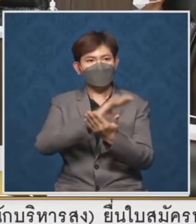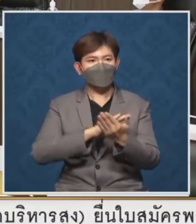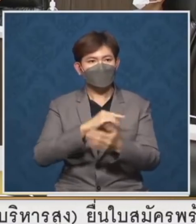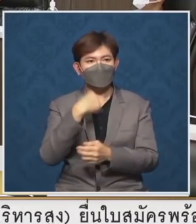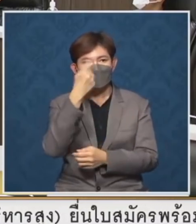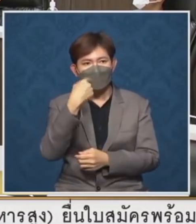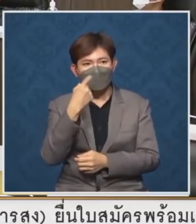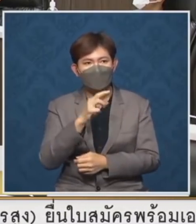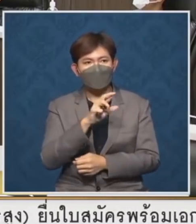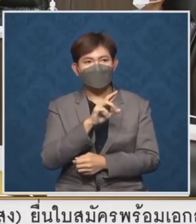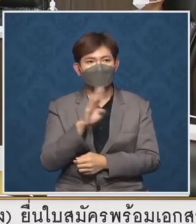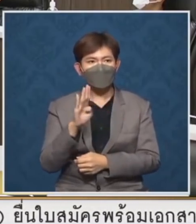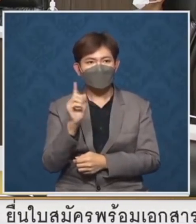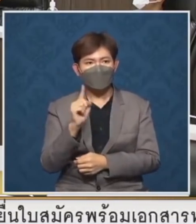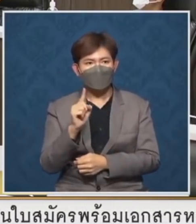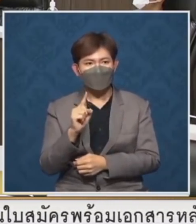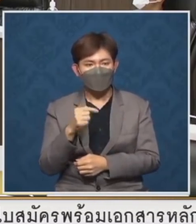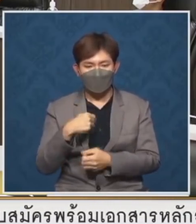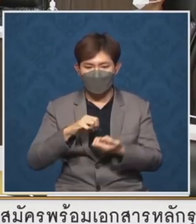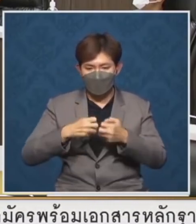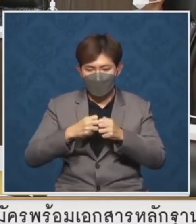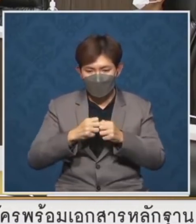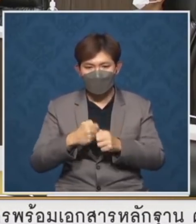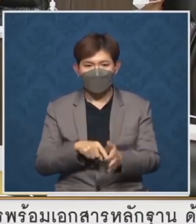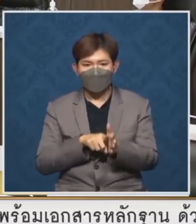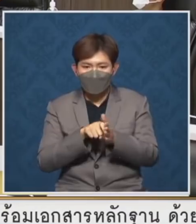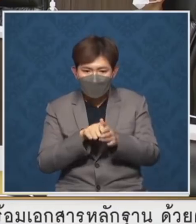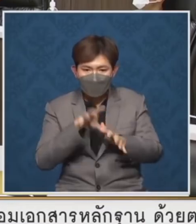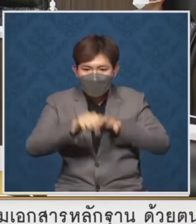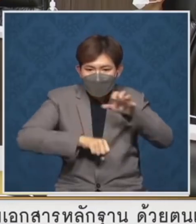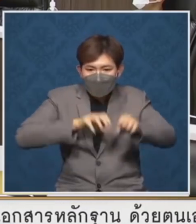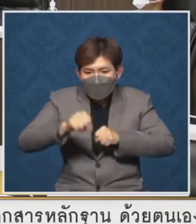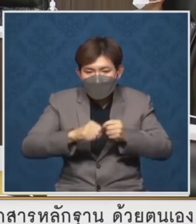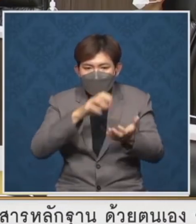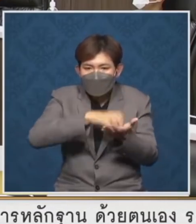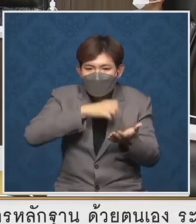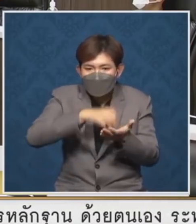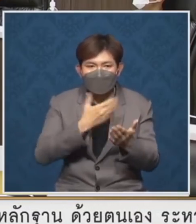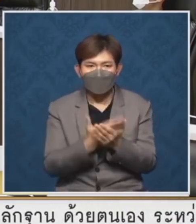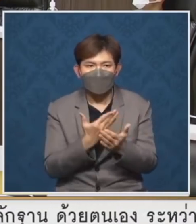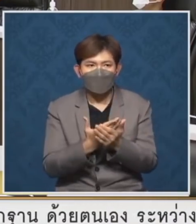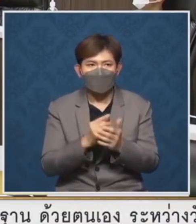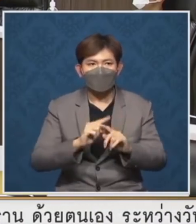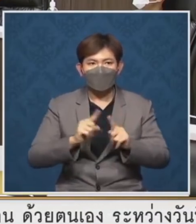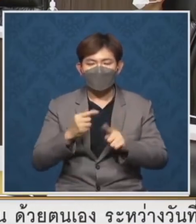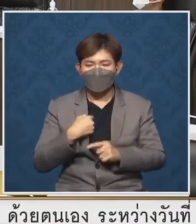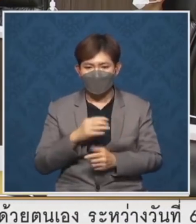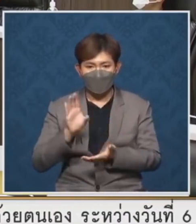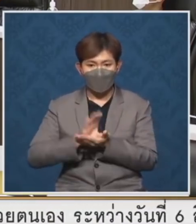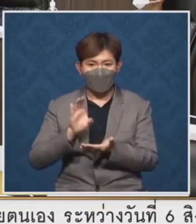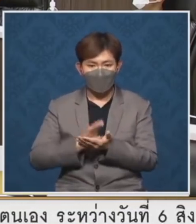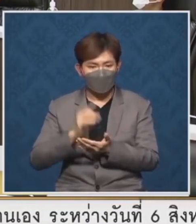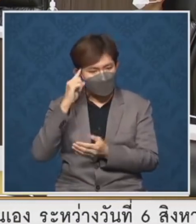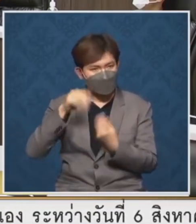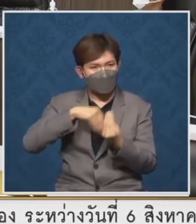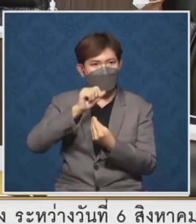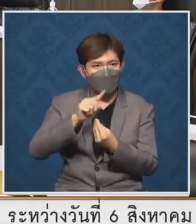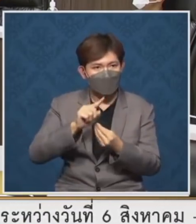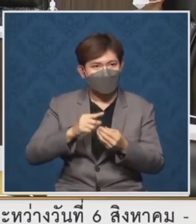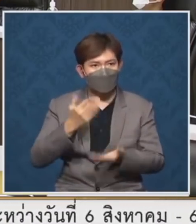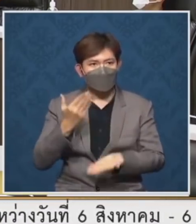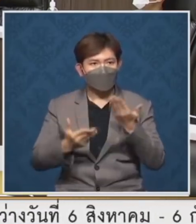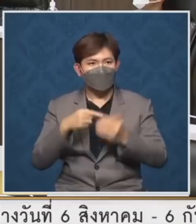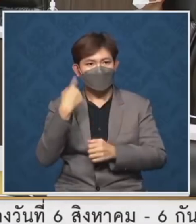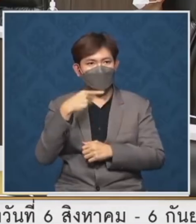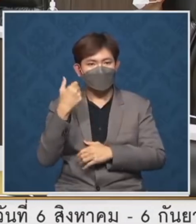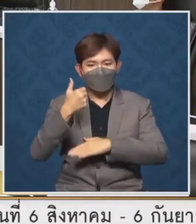ใช่ระบอบปรสิตที่กัดกินประเทศมันไม่ใช่ในทุนที่ผูกขาดเศรษฐกิจไว้กับตัวเองมันไม่ใช่ขุนศึกศักดินาที่คอยกด